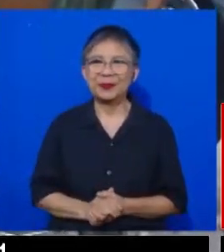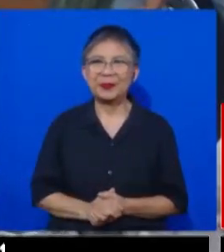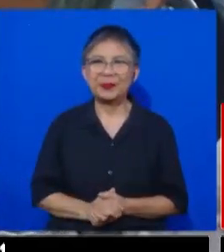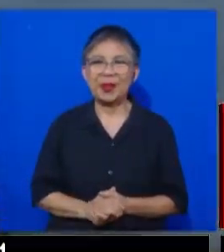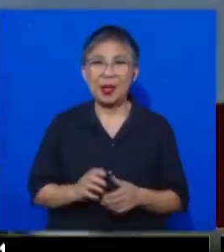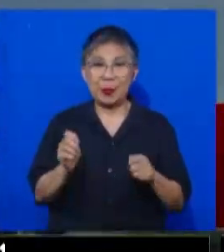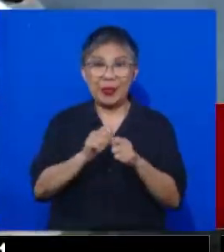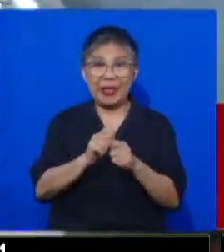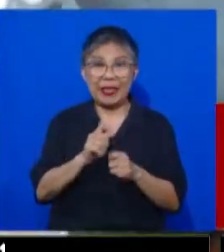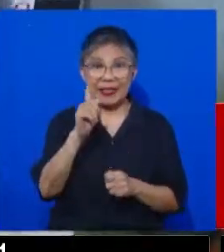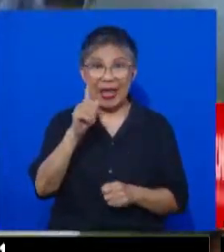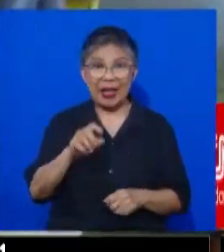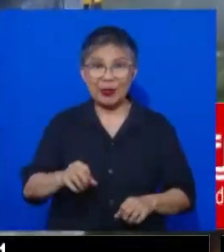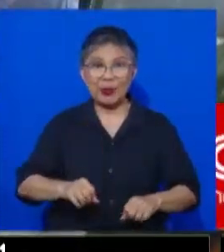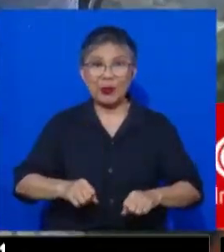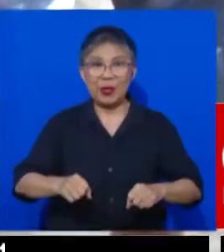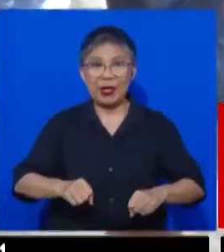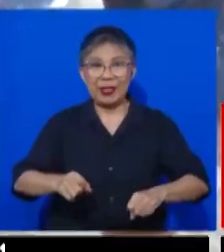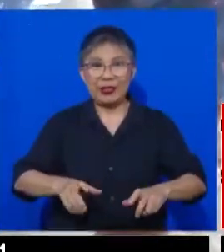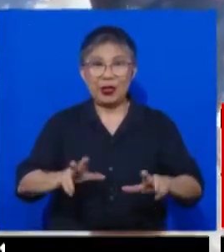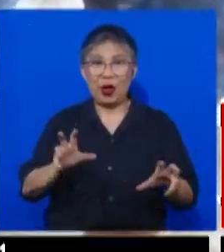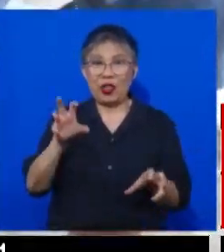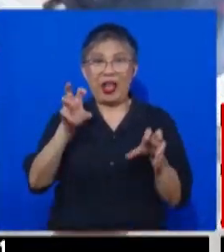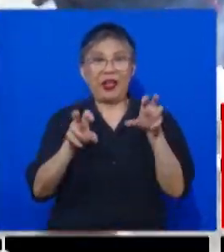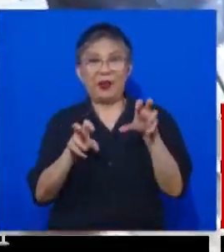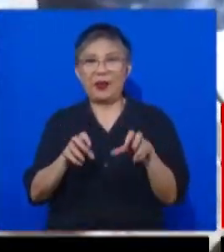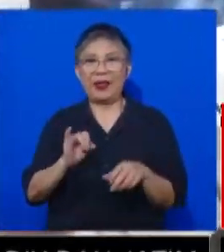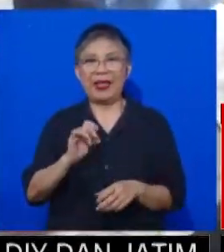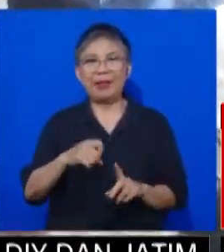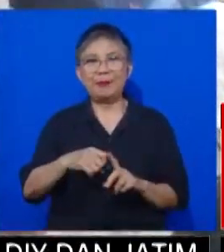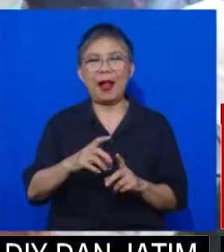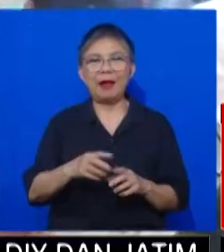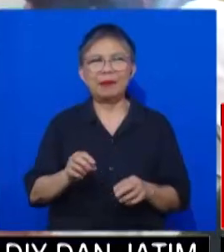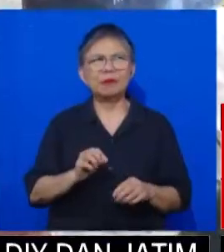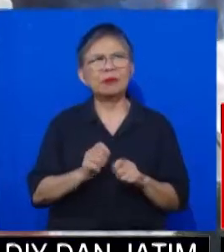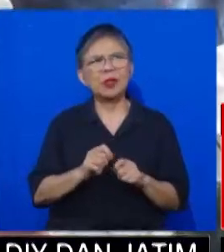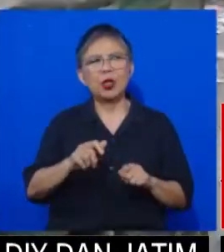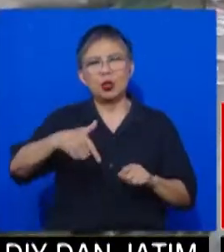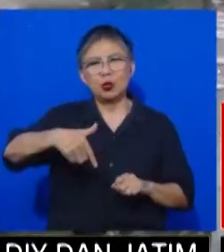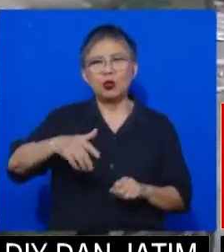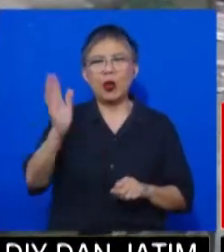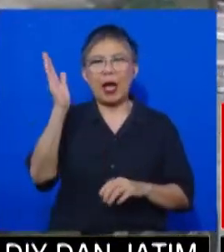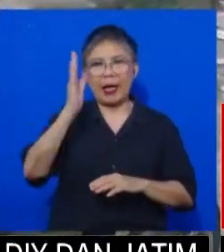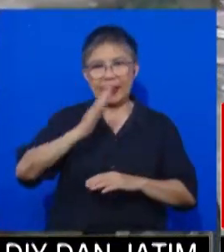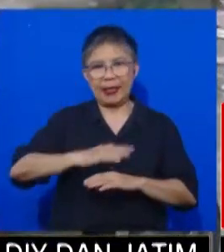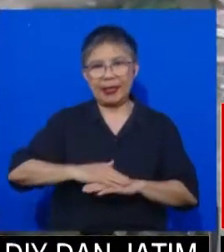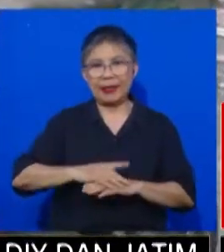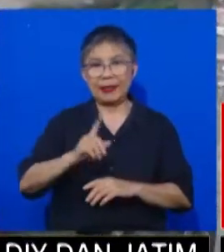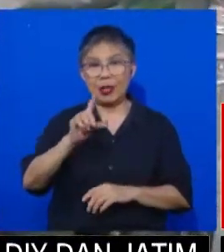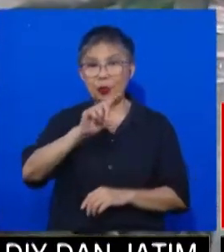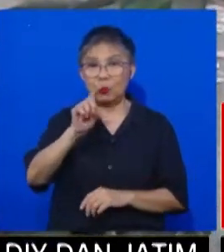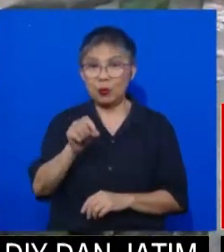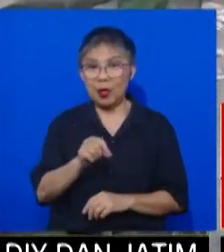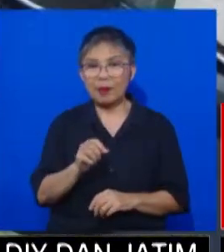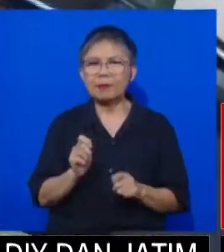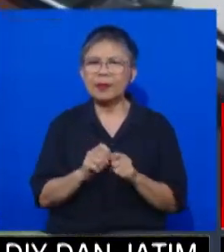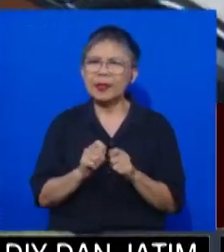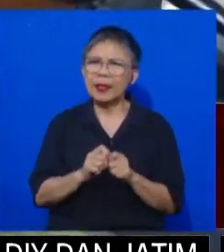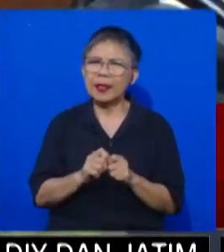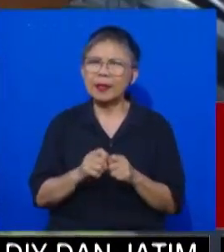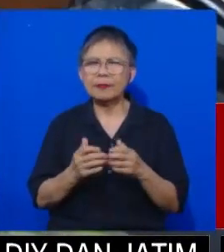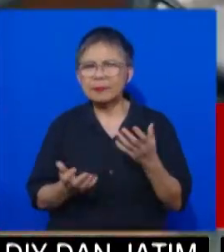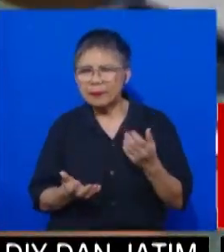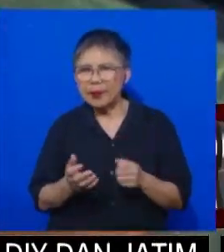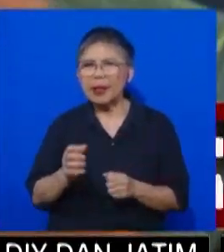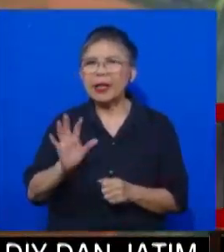Untuk menyelesaikan satu dokar dinosaurus, Iqbal membutuhkan waktu 7 hari. Dalam sebulan, ia bisa membuat